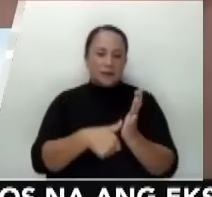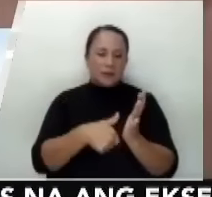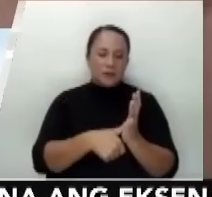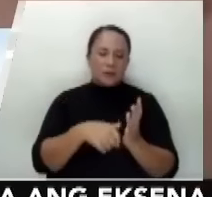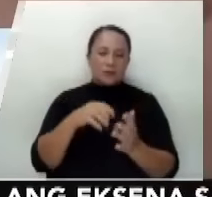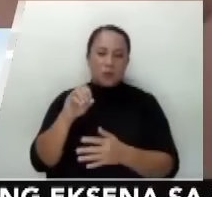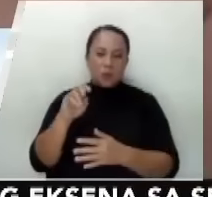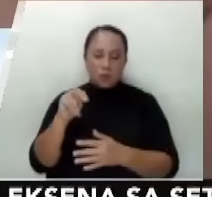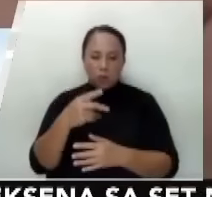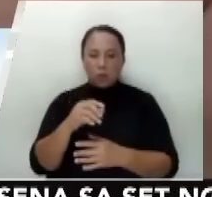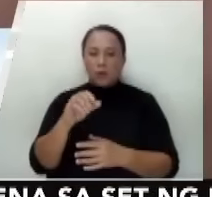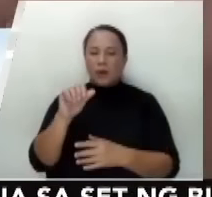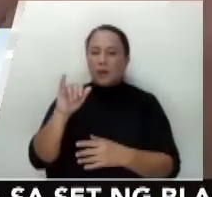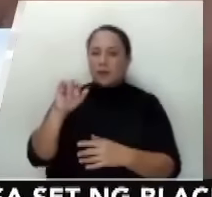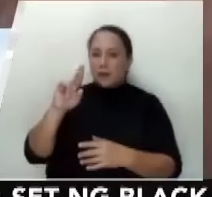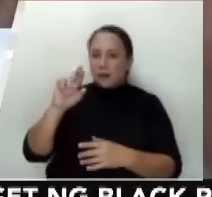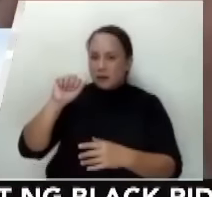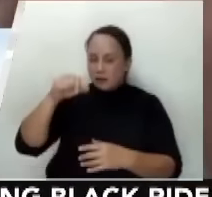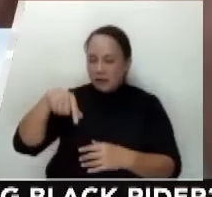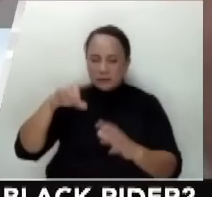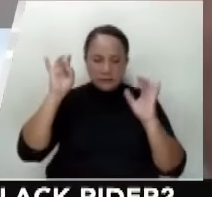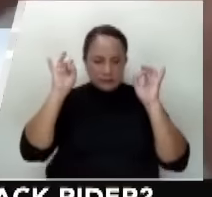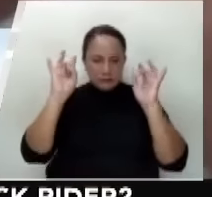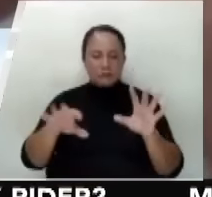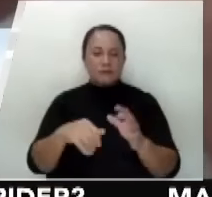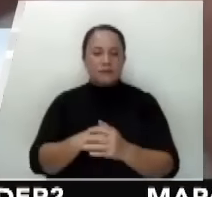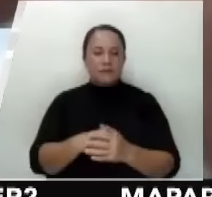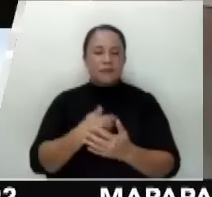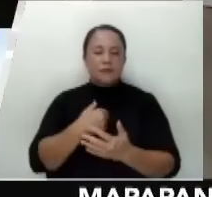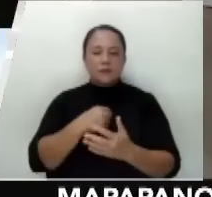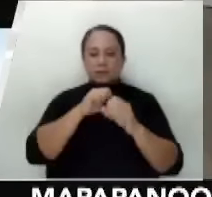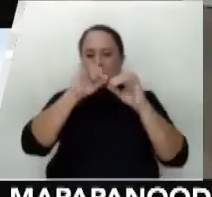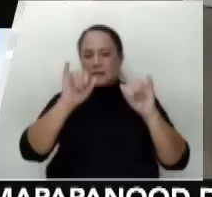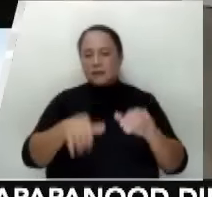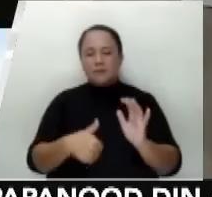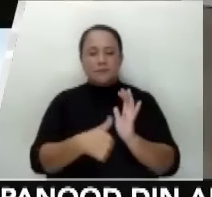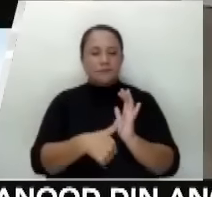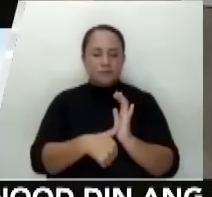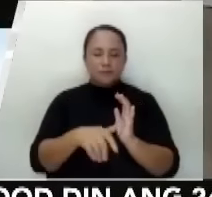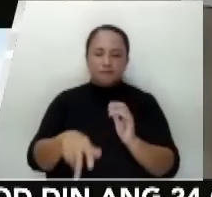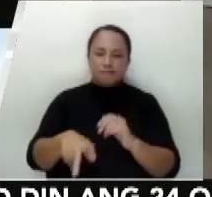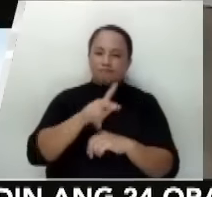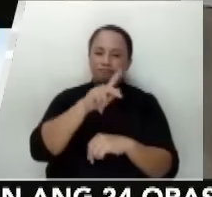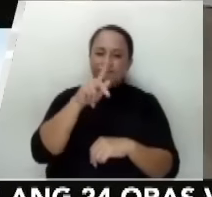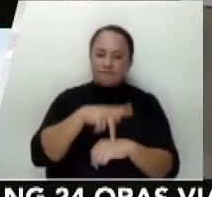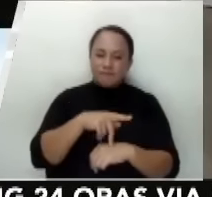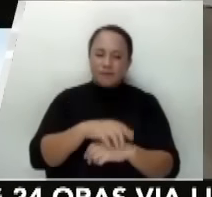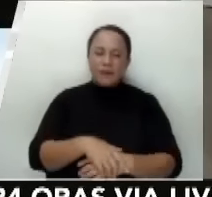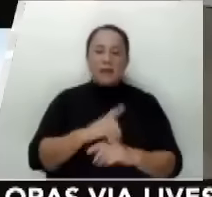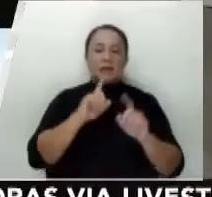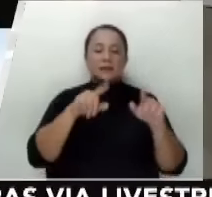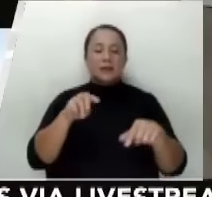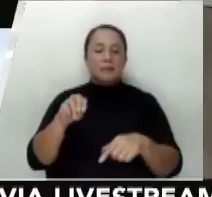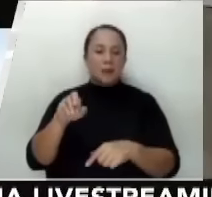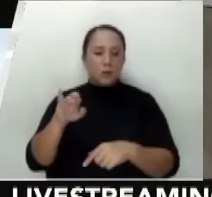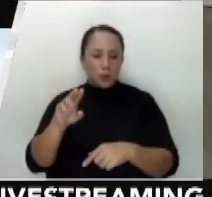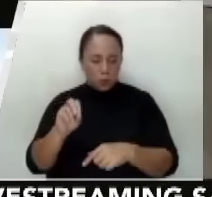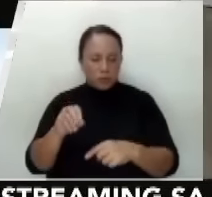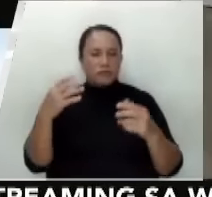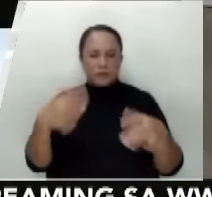ay nagdudulot ng risk o panganib sa sistema ng eleksyon sa Pilipinas. Sagot ng Miru, naipakita na raw